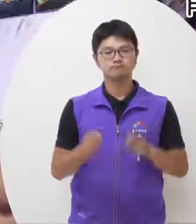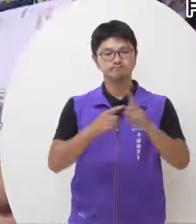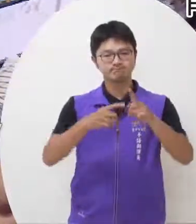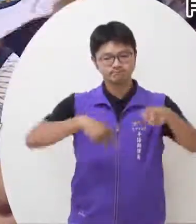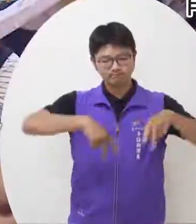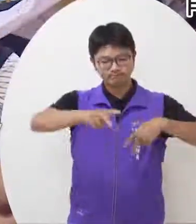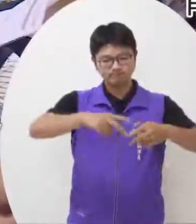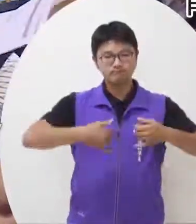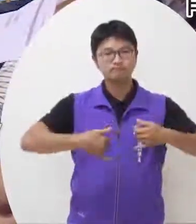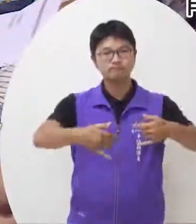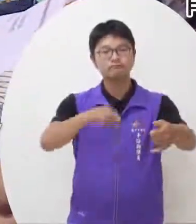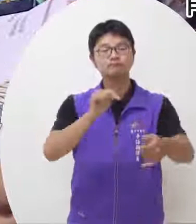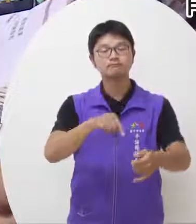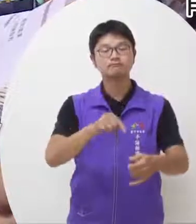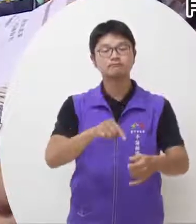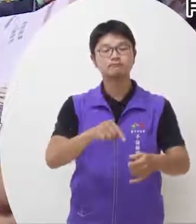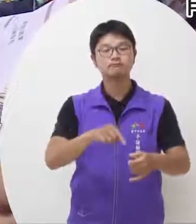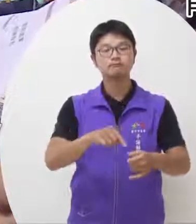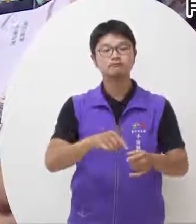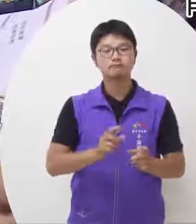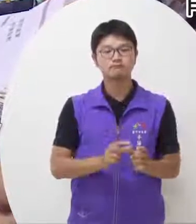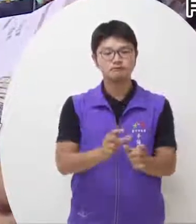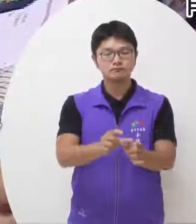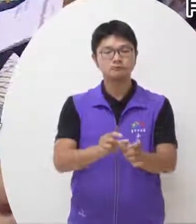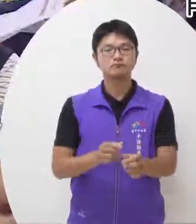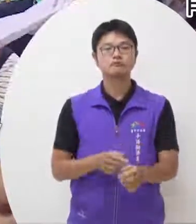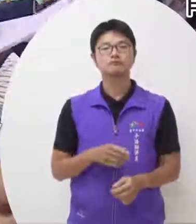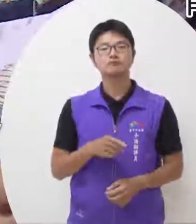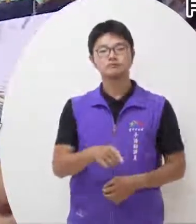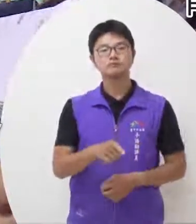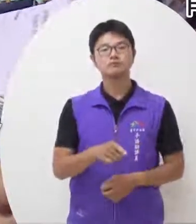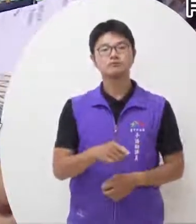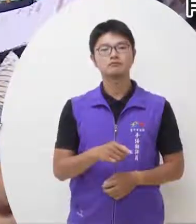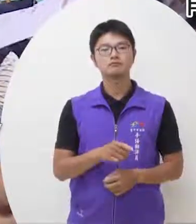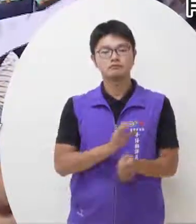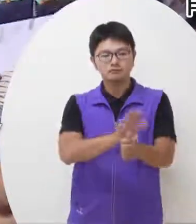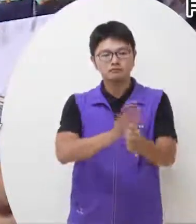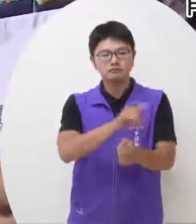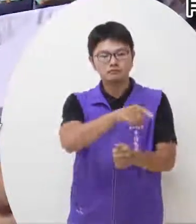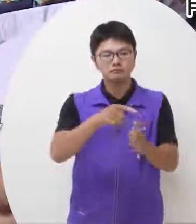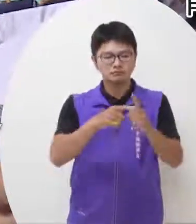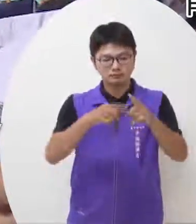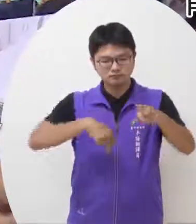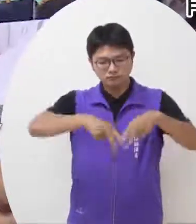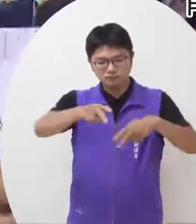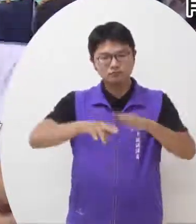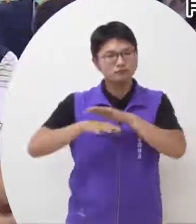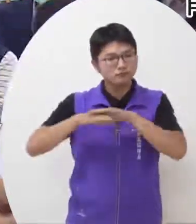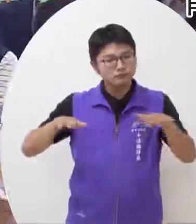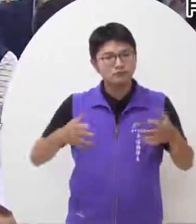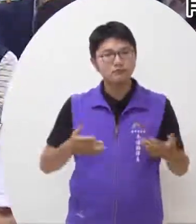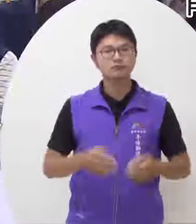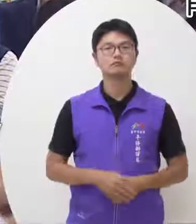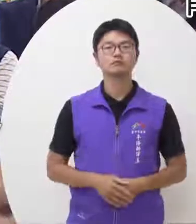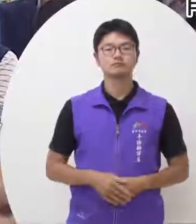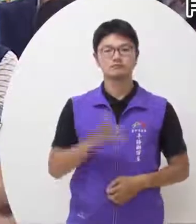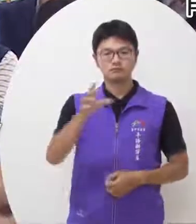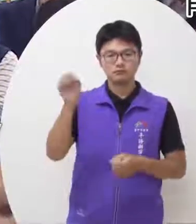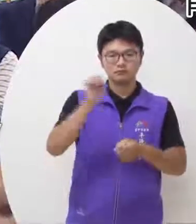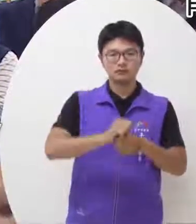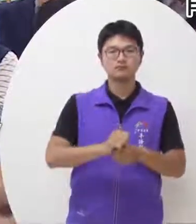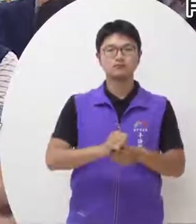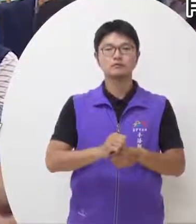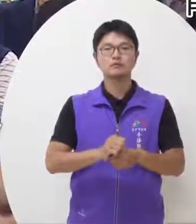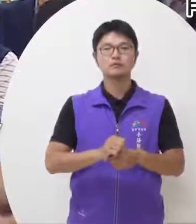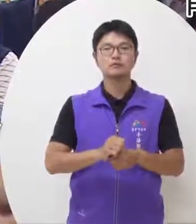的地方，那怎么样子让行人的穿越可以更加安全哦？那这个在路侧端，我们有一种叫做标线型的人